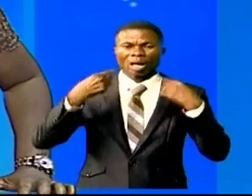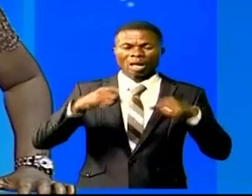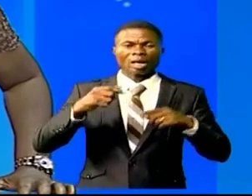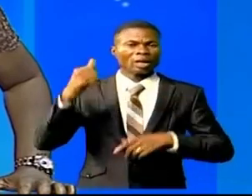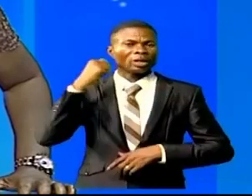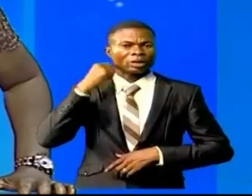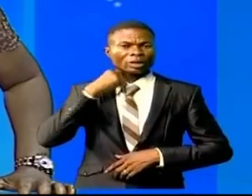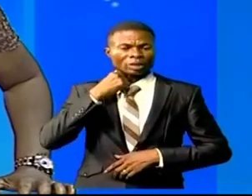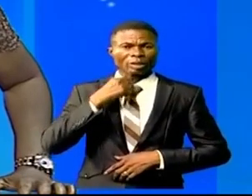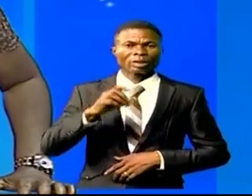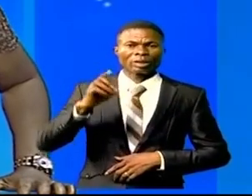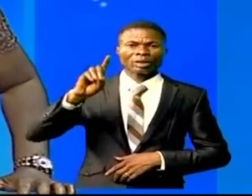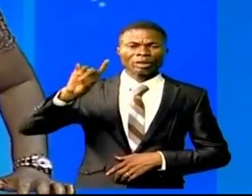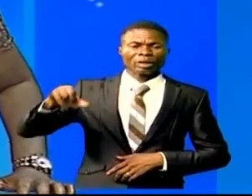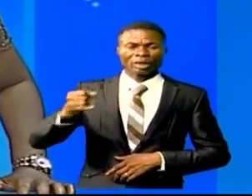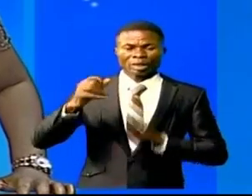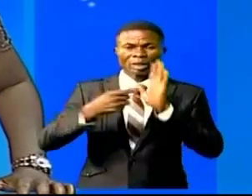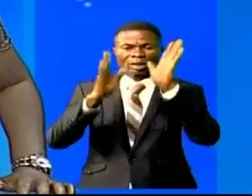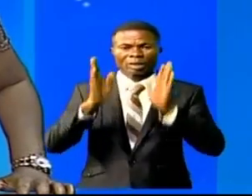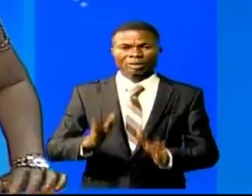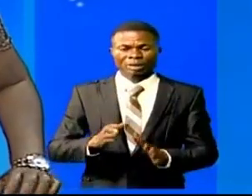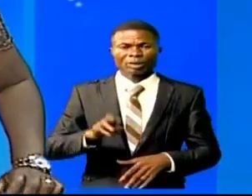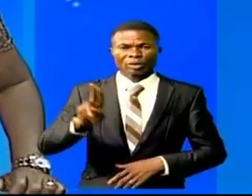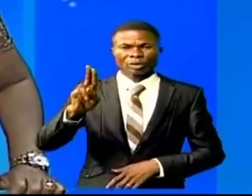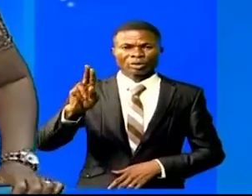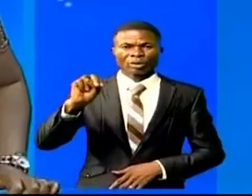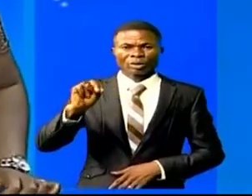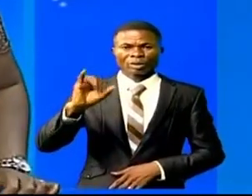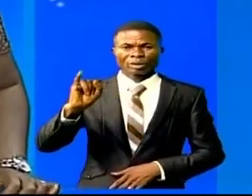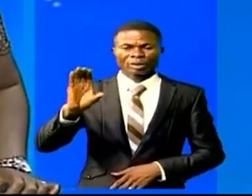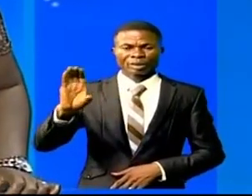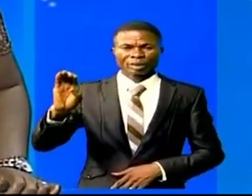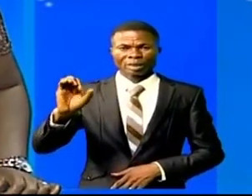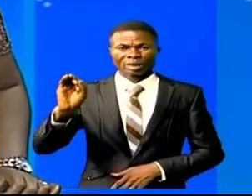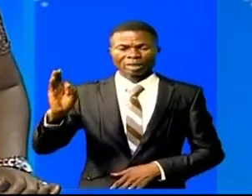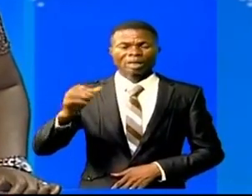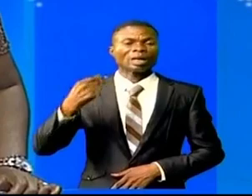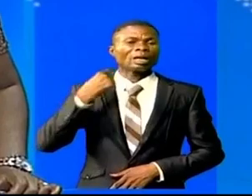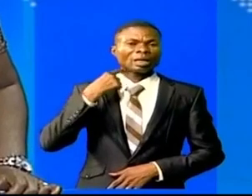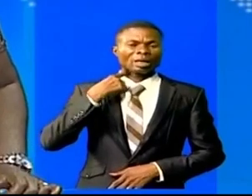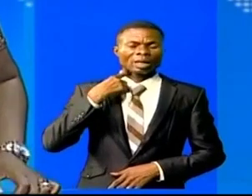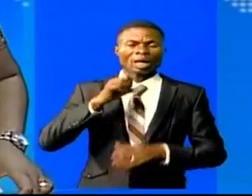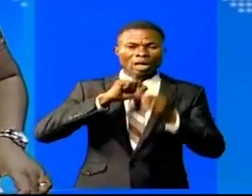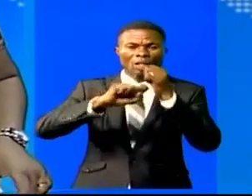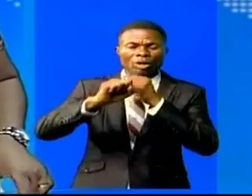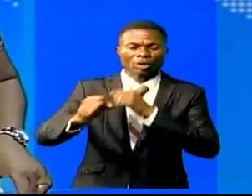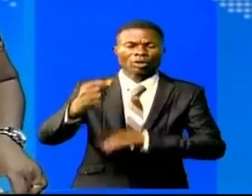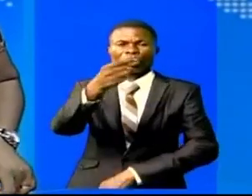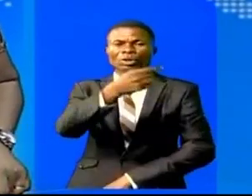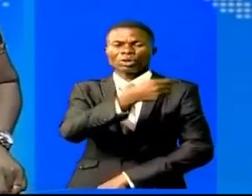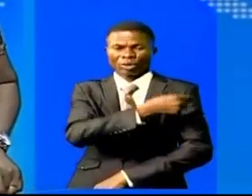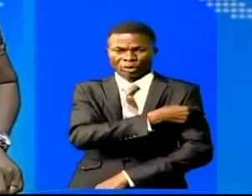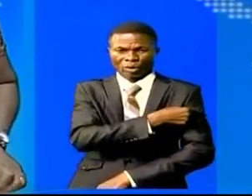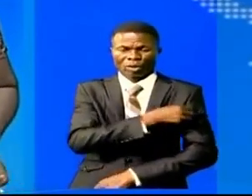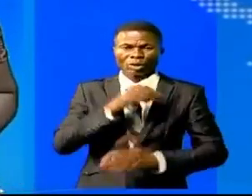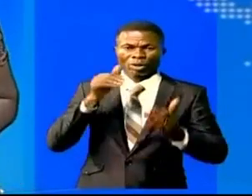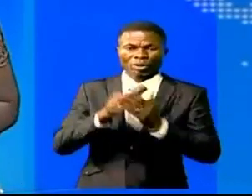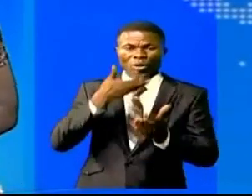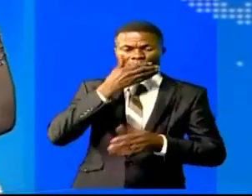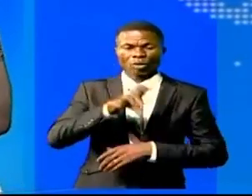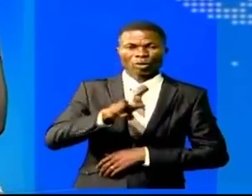docteur Johnny Ngimbi, représentant de l'UNICEF au Kwango lors du lancement de la campagne de vaccination contre